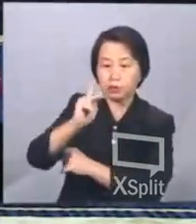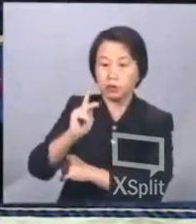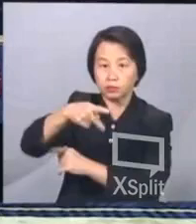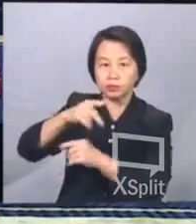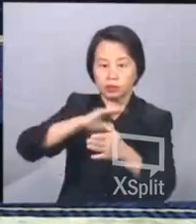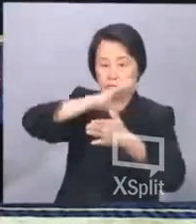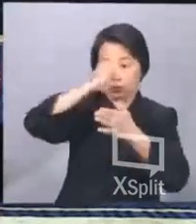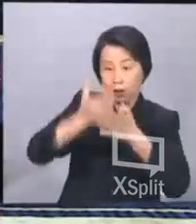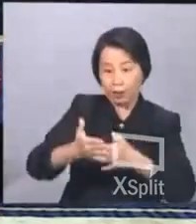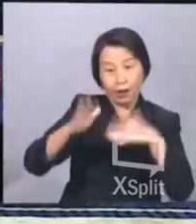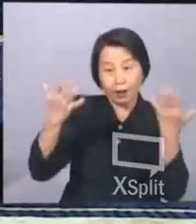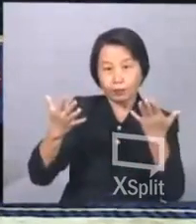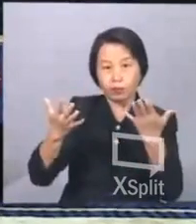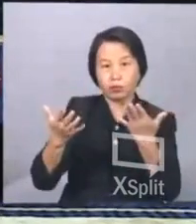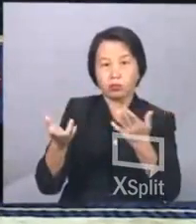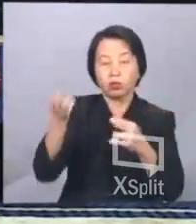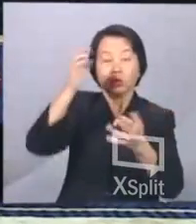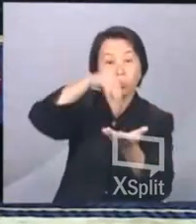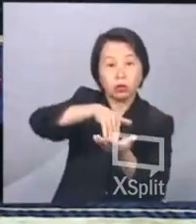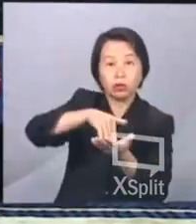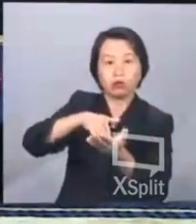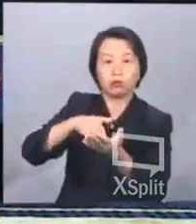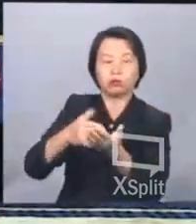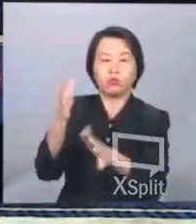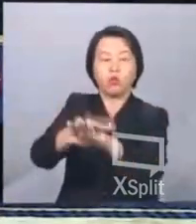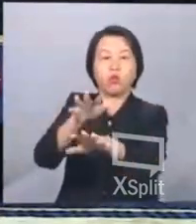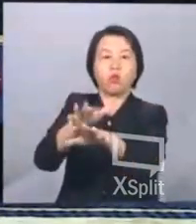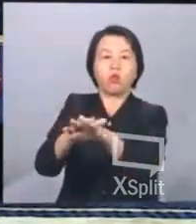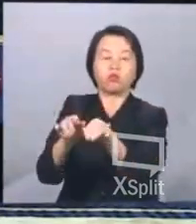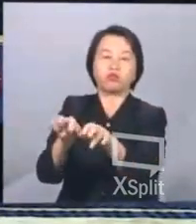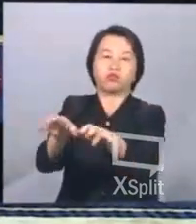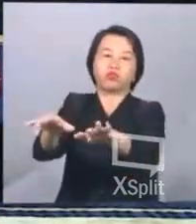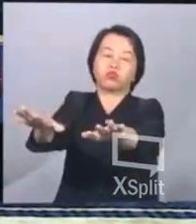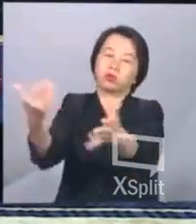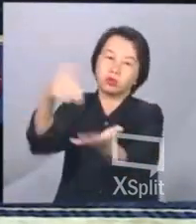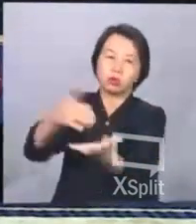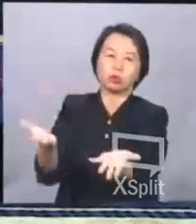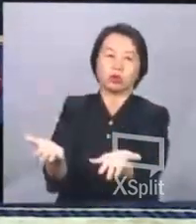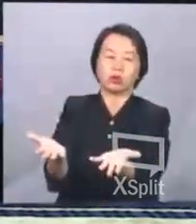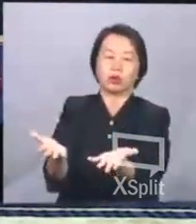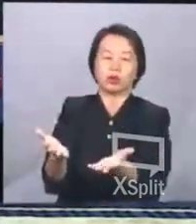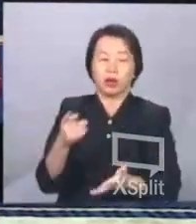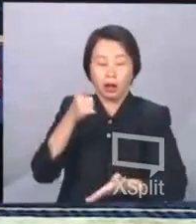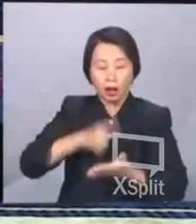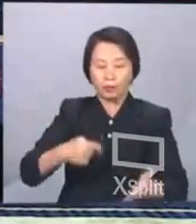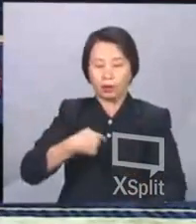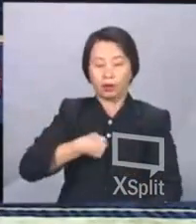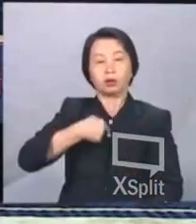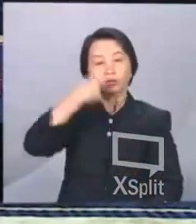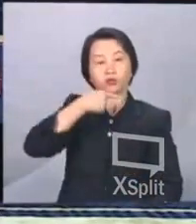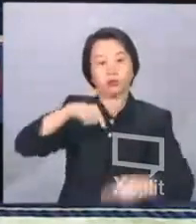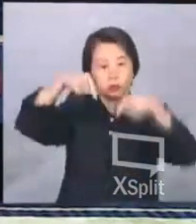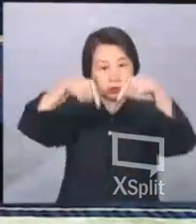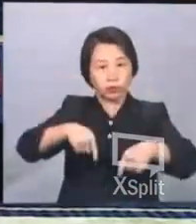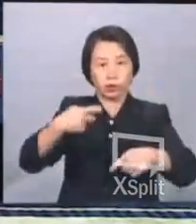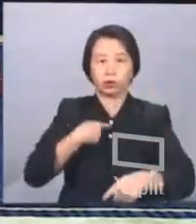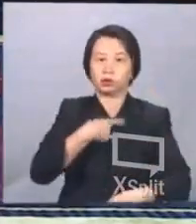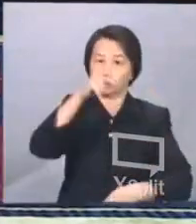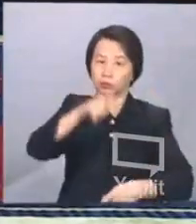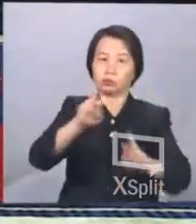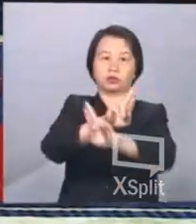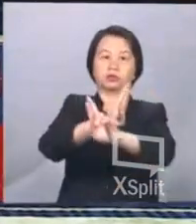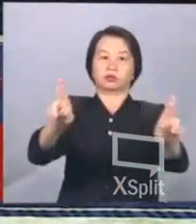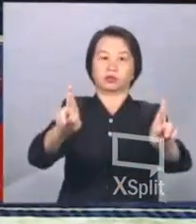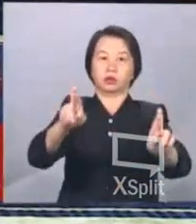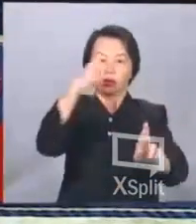ditamatkan Hai apa yang saya enggak Sebutkan disinilah kita mesti bersedia